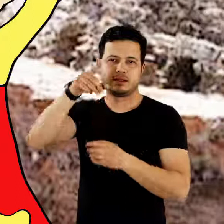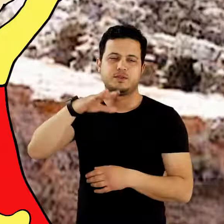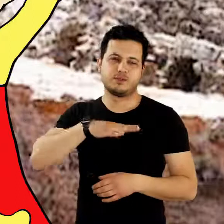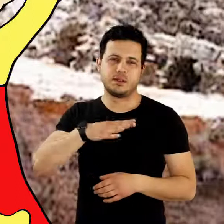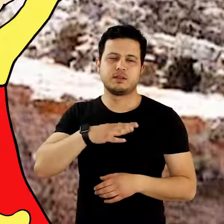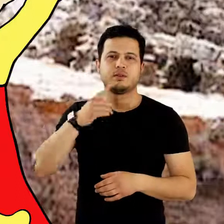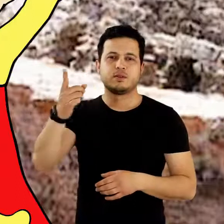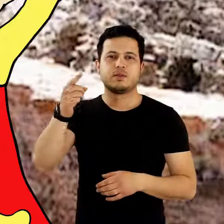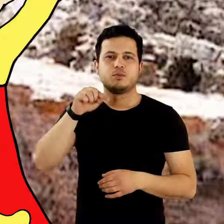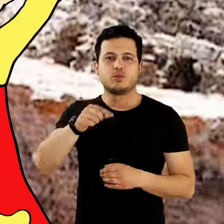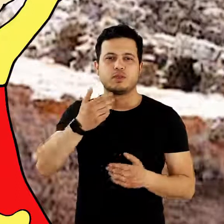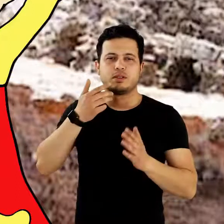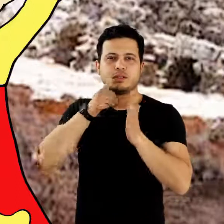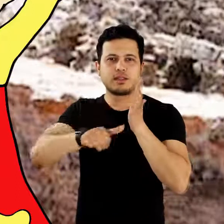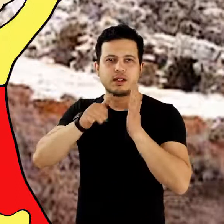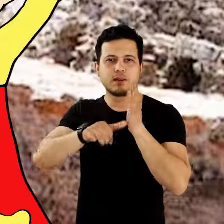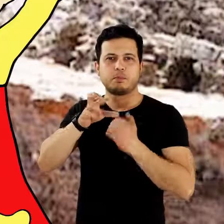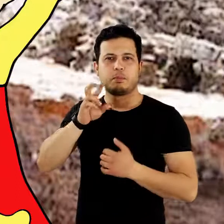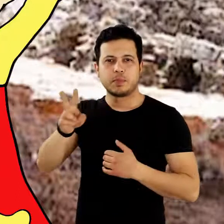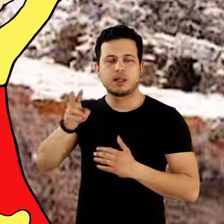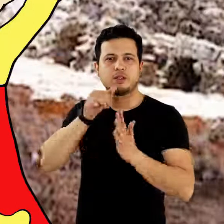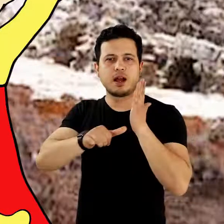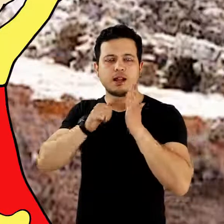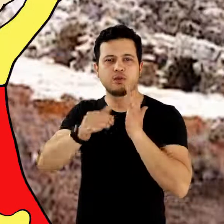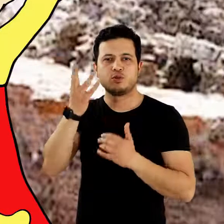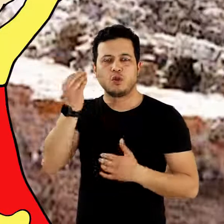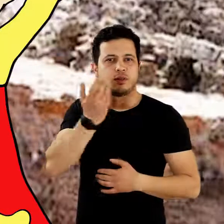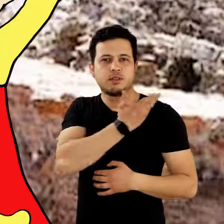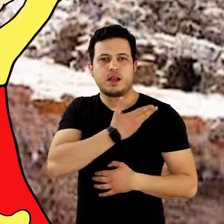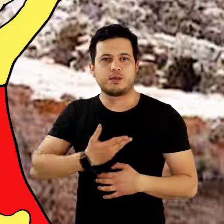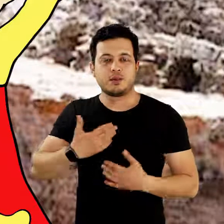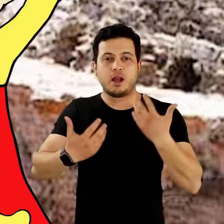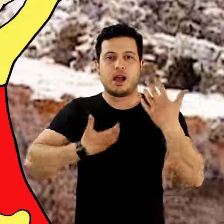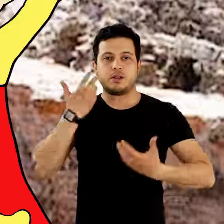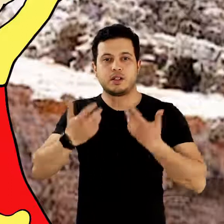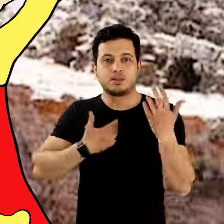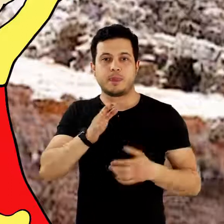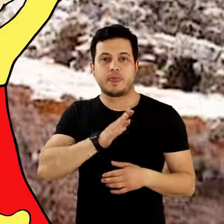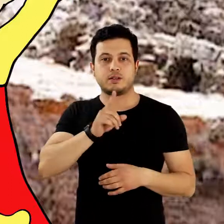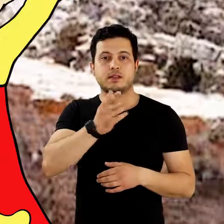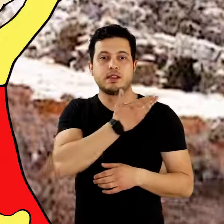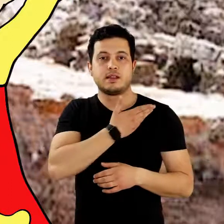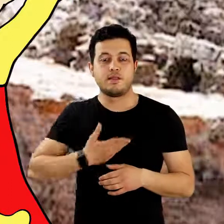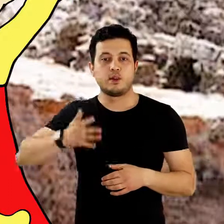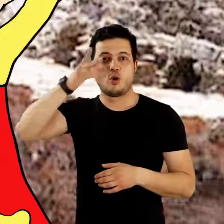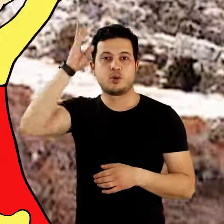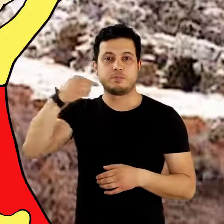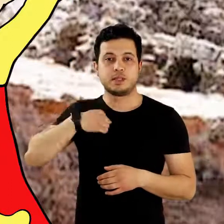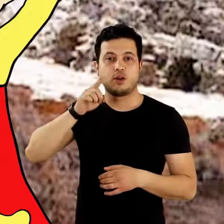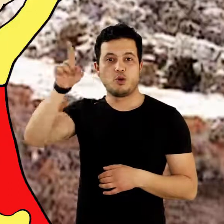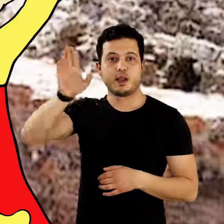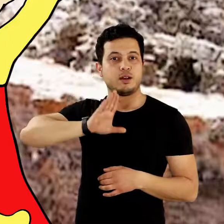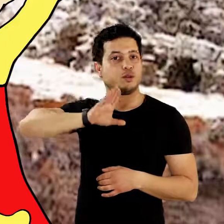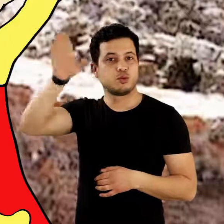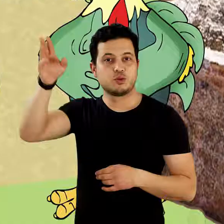Çınar tarihi çok severdi. Kale kelimesini duyar duymaz heyecanlandı. Sevgili Bilge Oroz, bizi de o kaleye götürür